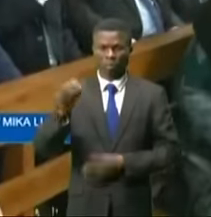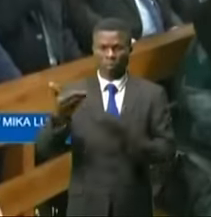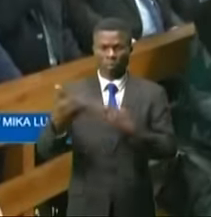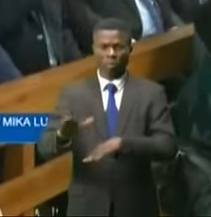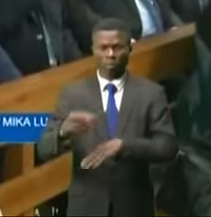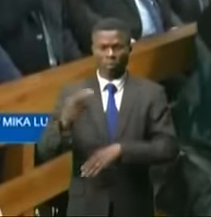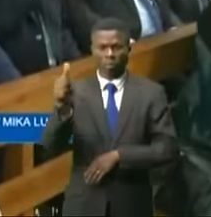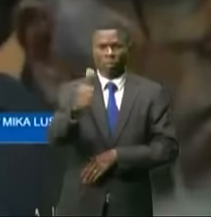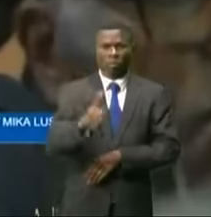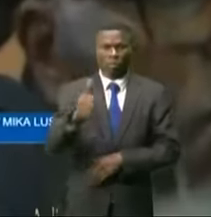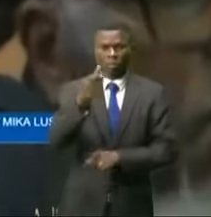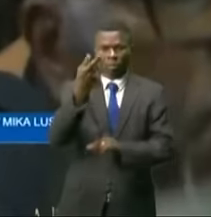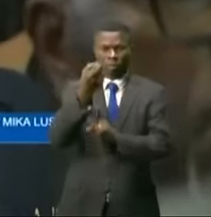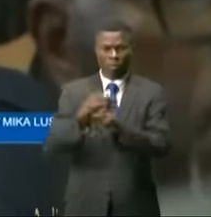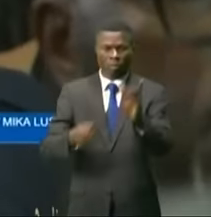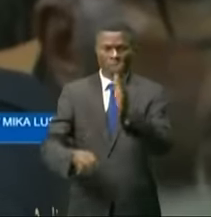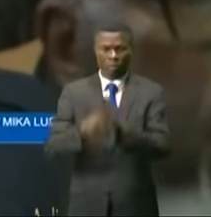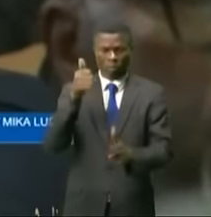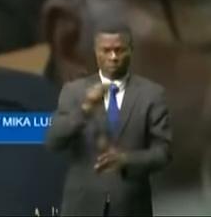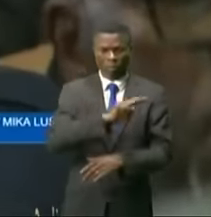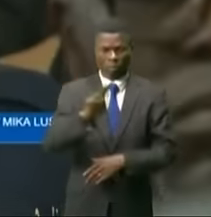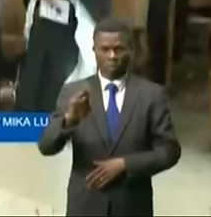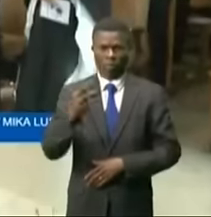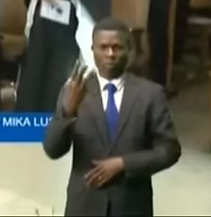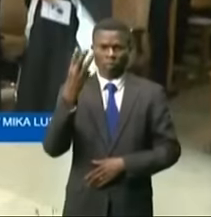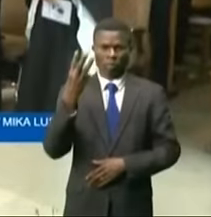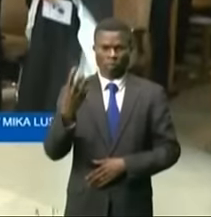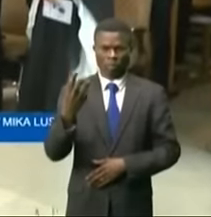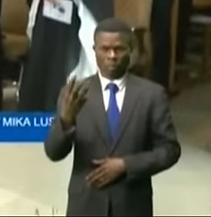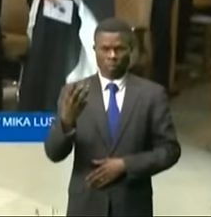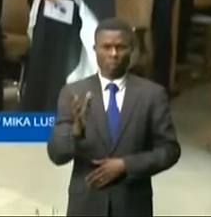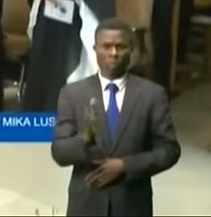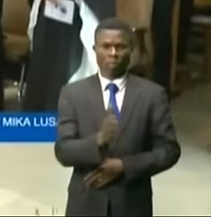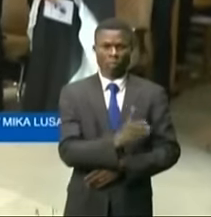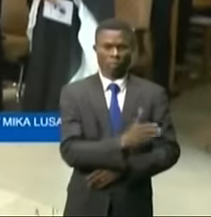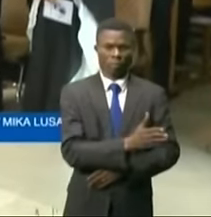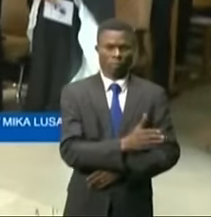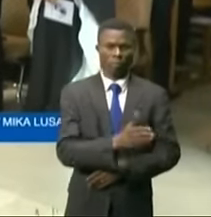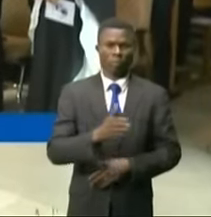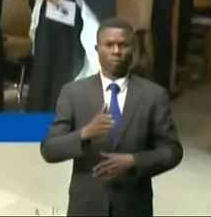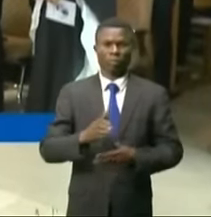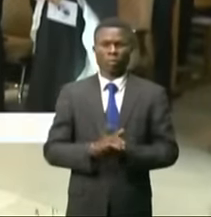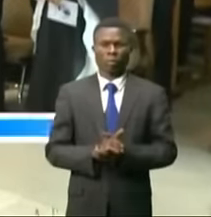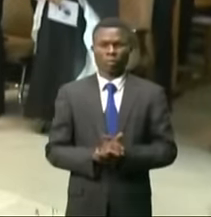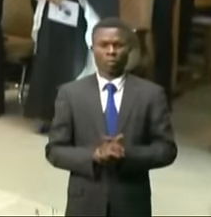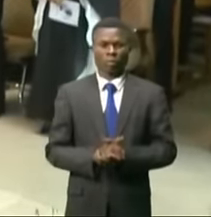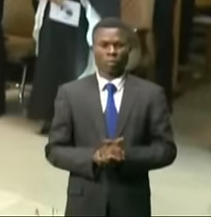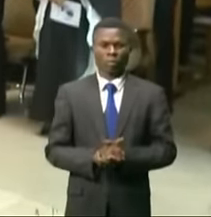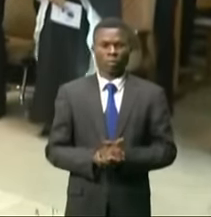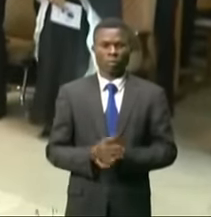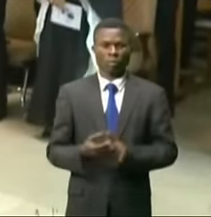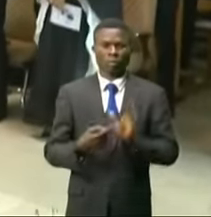le 21 novembre dernier à l'âge de 68 ans.